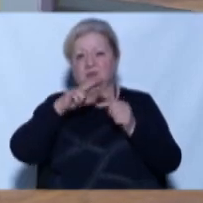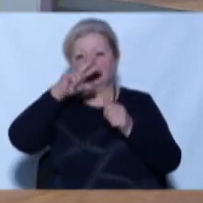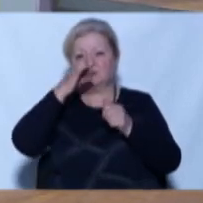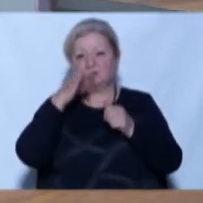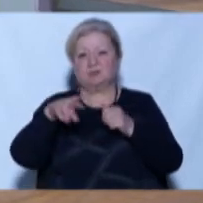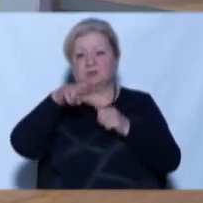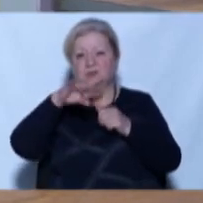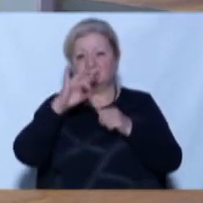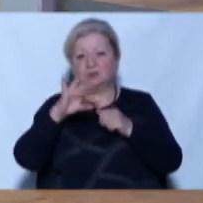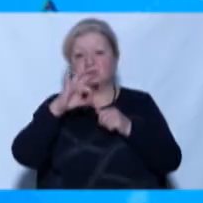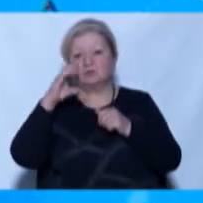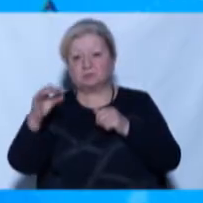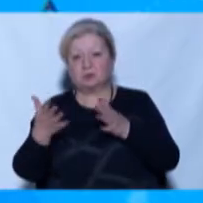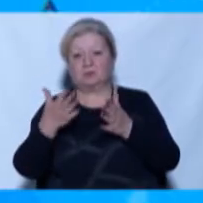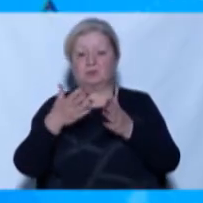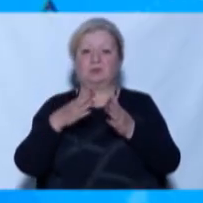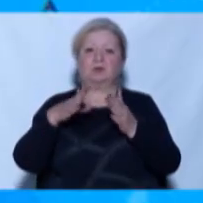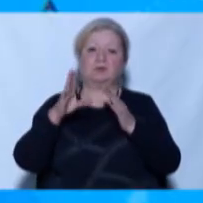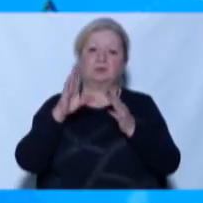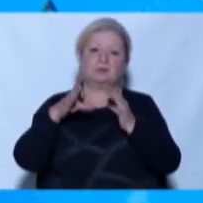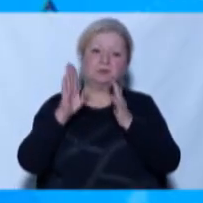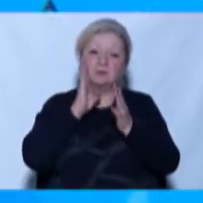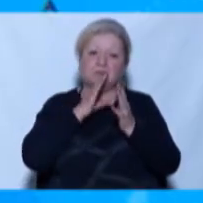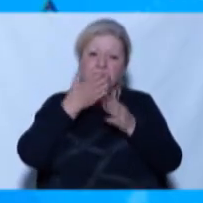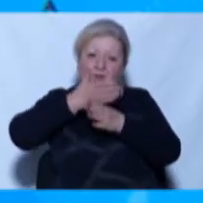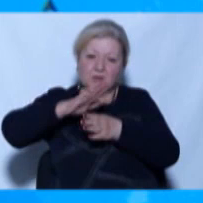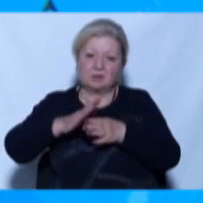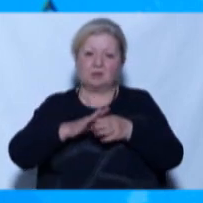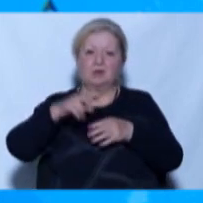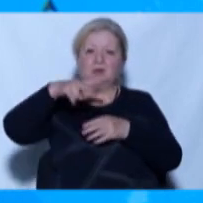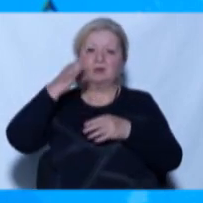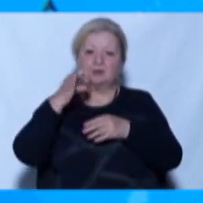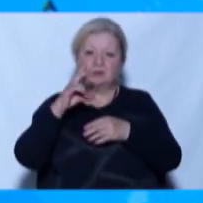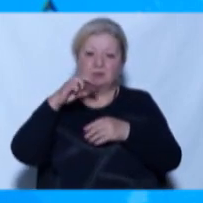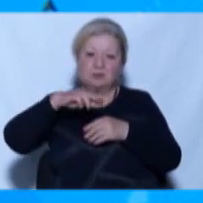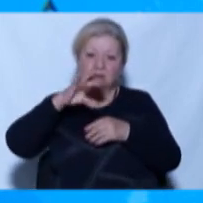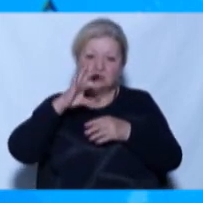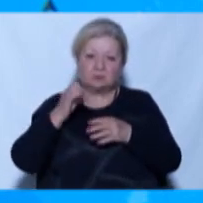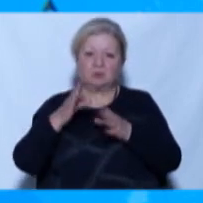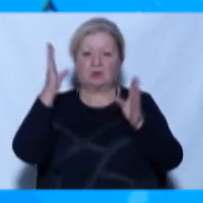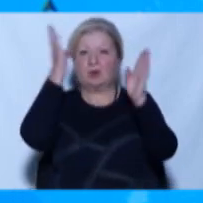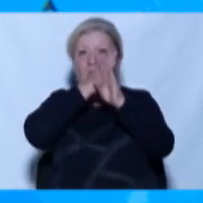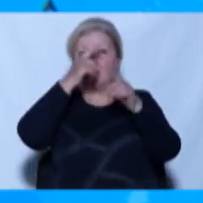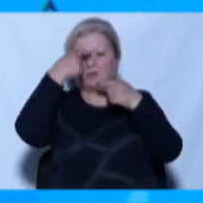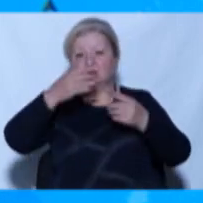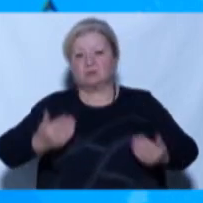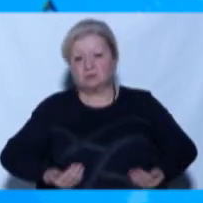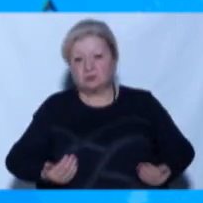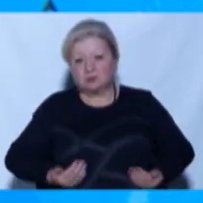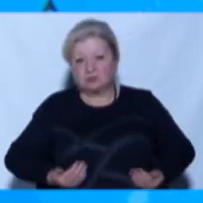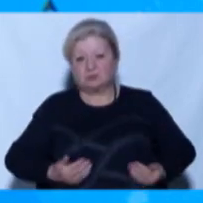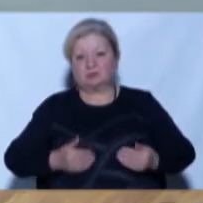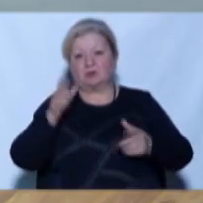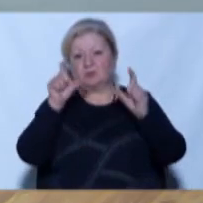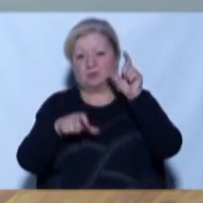დედამიწის რელიეფს და ხმელეთის ნაწილს ლითოსფერო, ჰაერის მასებს ატმოსფერო, ცოცხალ ორგანიზმებს